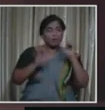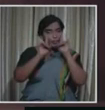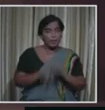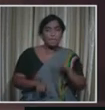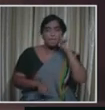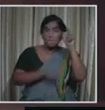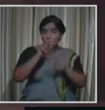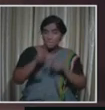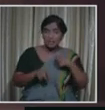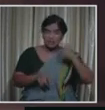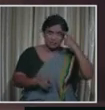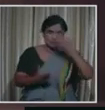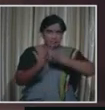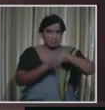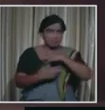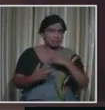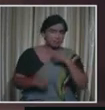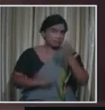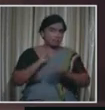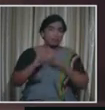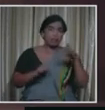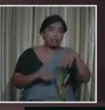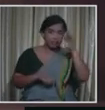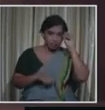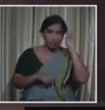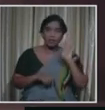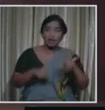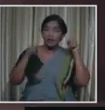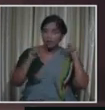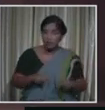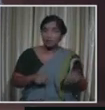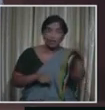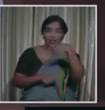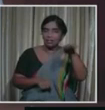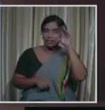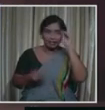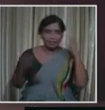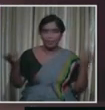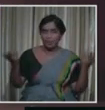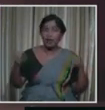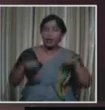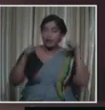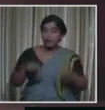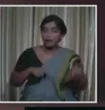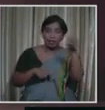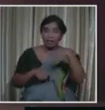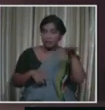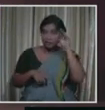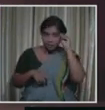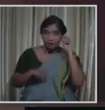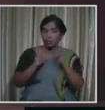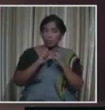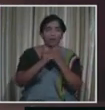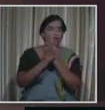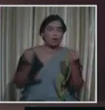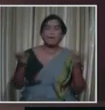minisuke Kekayaan yang kau pernah tiba garun ini, jika tanah ini terungkan nuna, adat tamu nasil yang terungkan ini netam, adat tamu nasil yang terungkan netam, mereka disitu mahendah